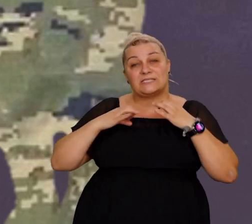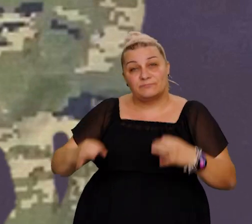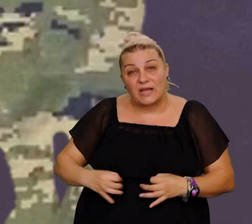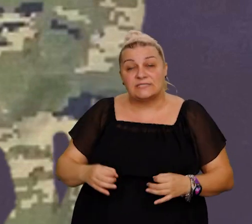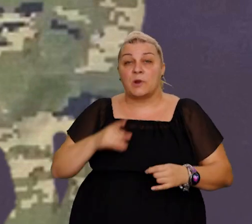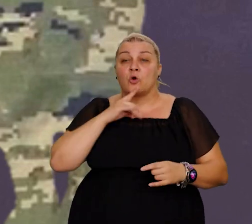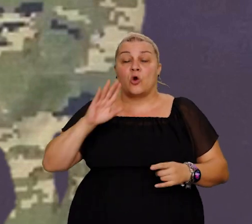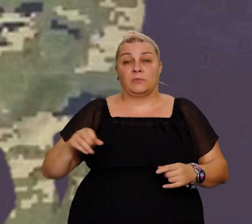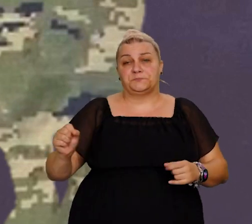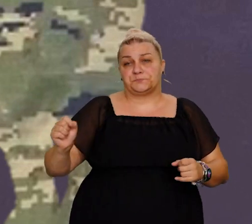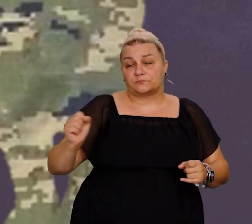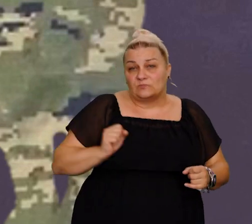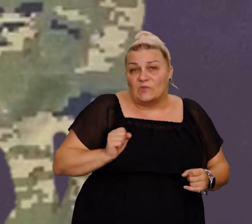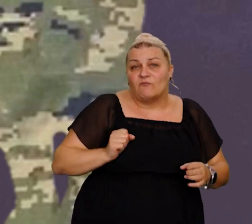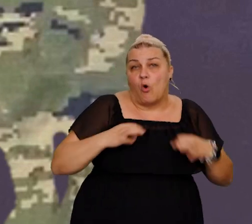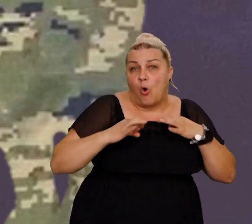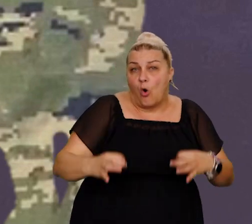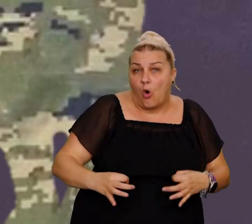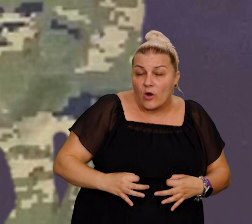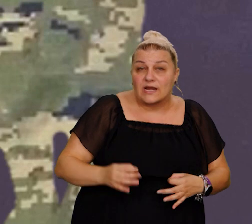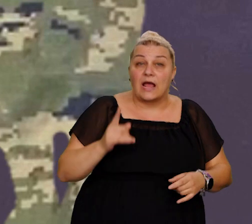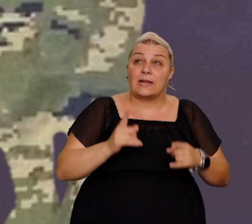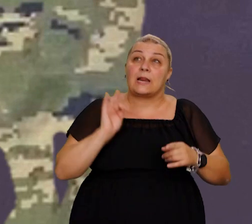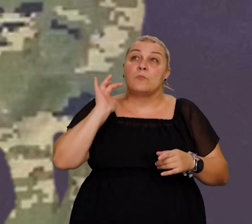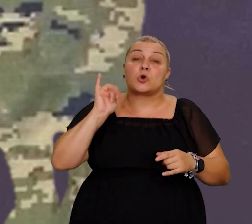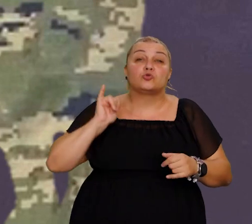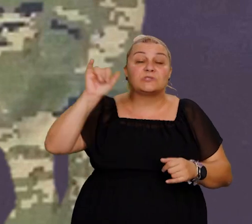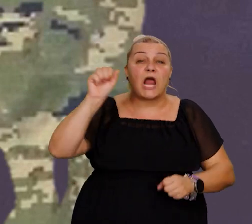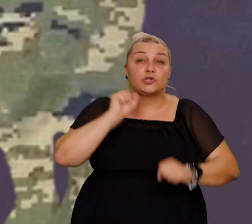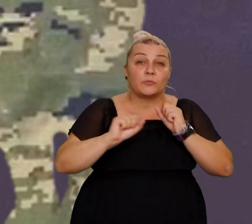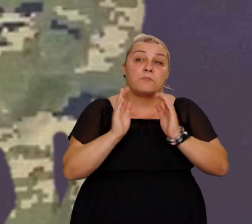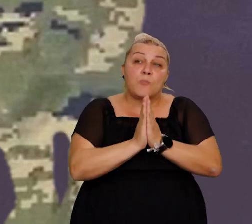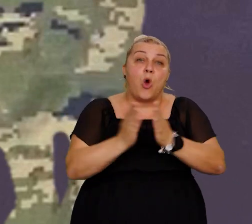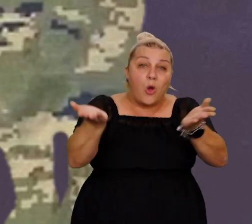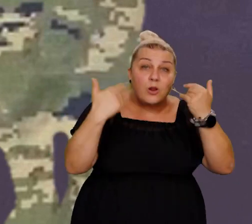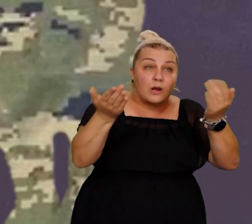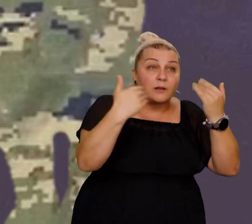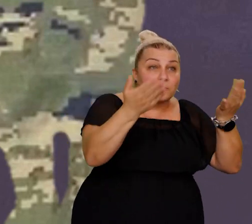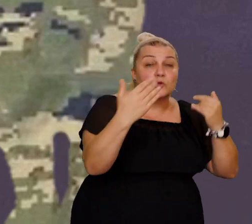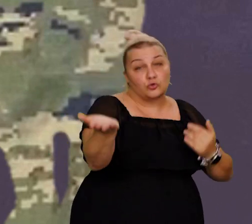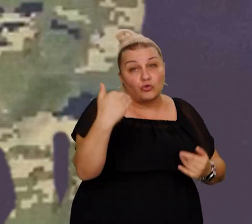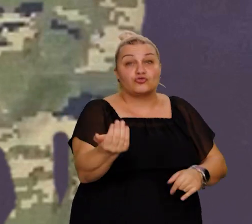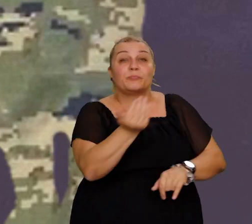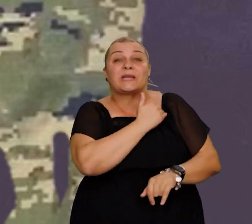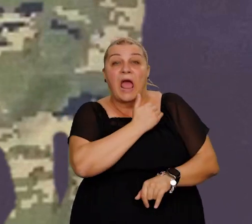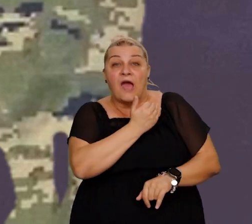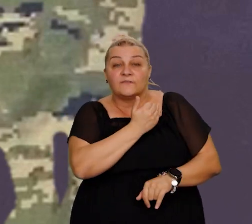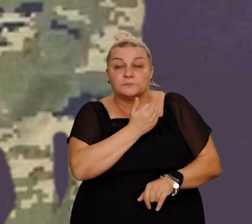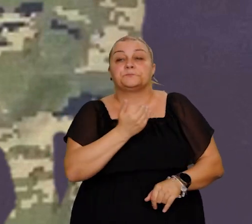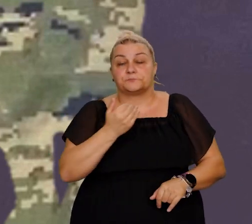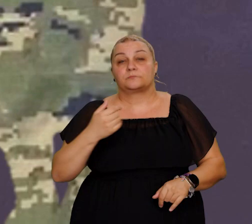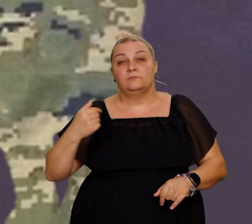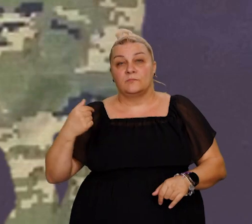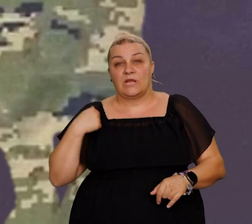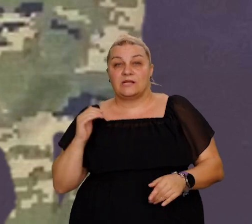odnosno vojno-evidencijske specijalnosti VES protuzračne obrane, da se jave u uredima za obranu. To je bilo 16.9. ja se